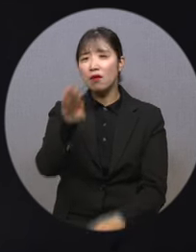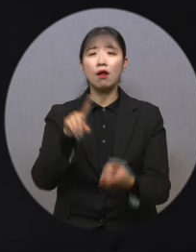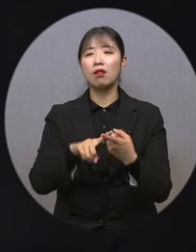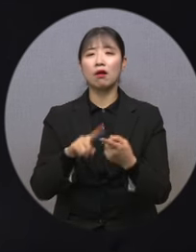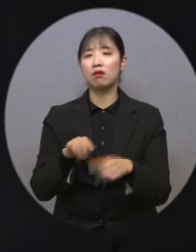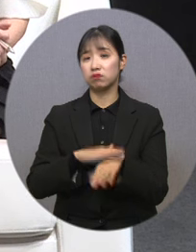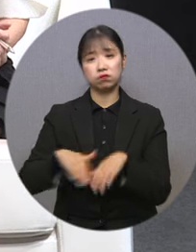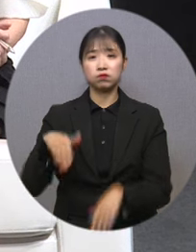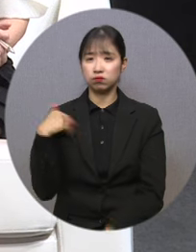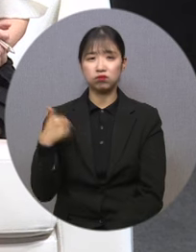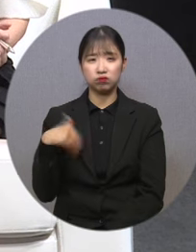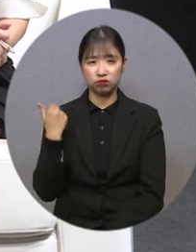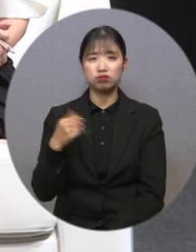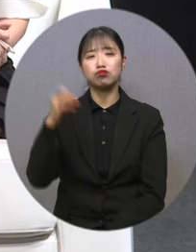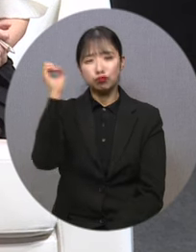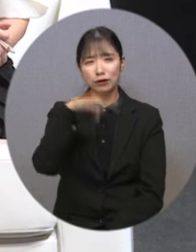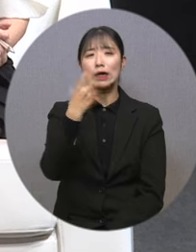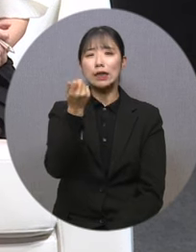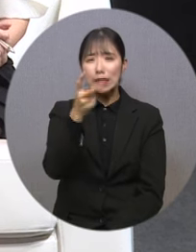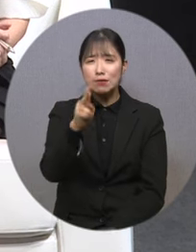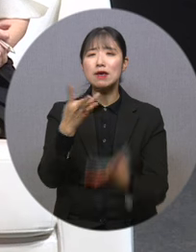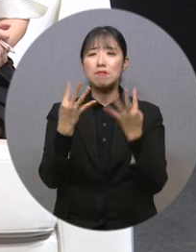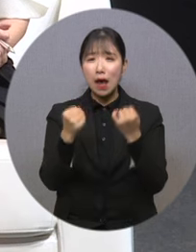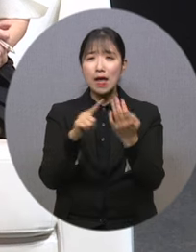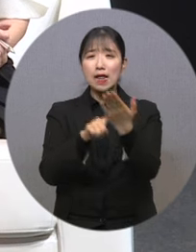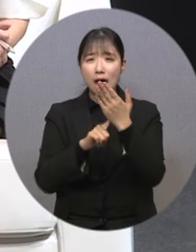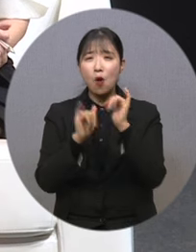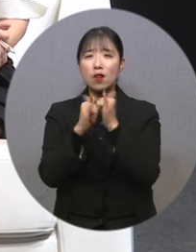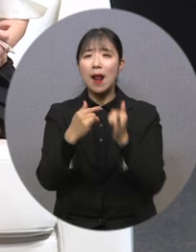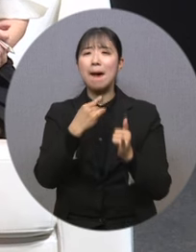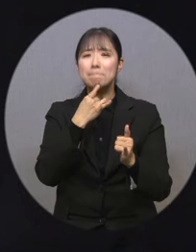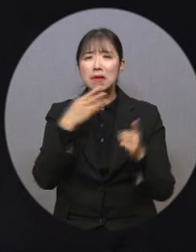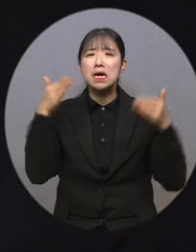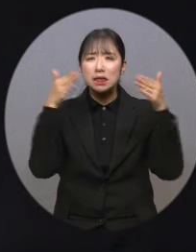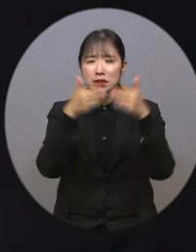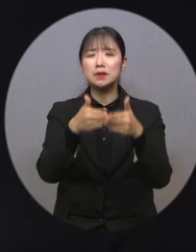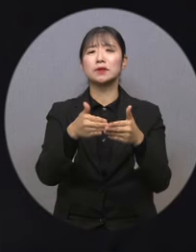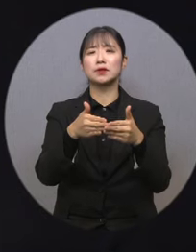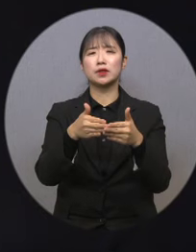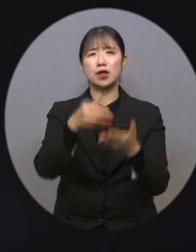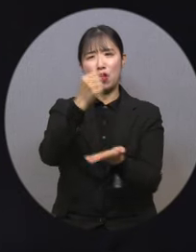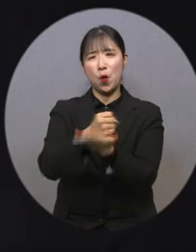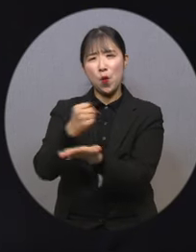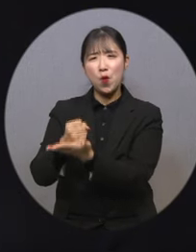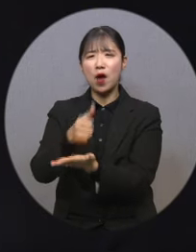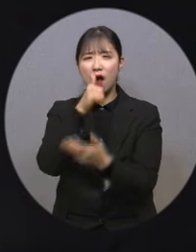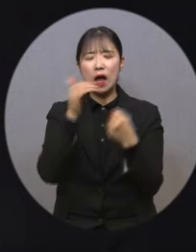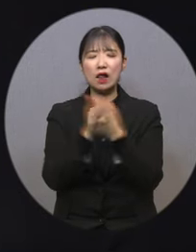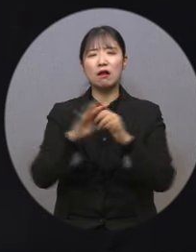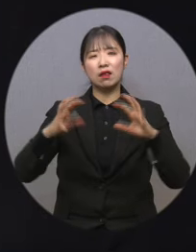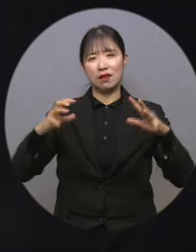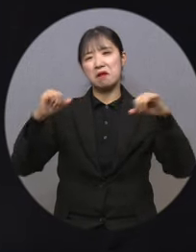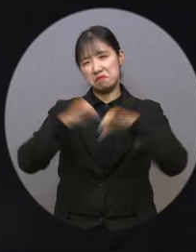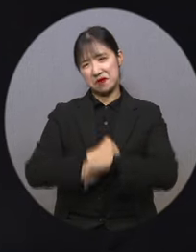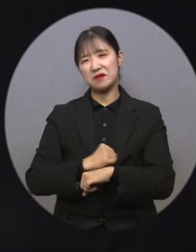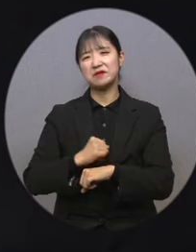미래를 모르고 그저 많이 테레비 나오는 사람만 찍어요. 그냥 나라는 자꾸 망해가는 겁니다.